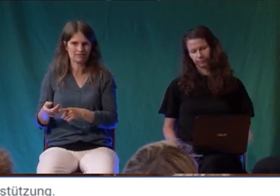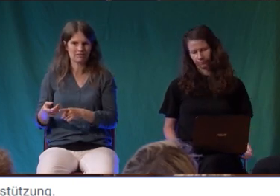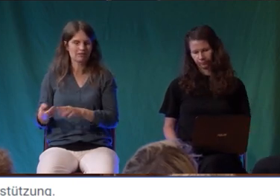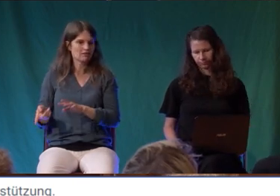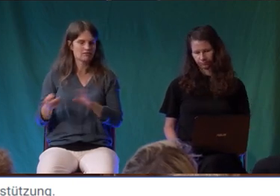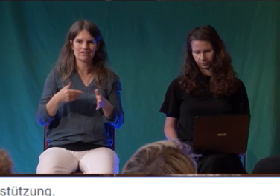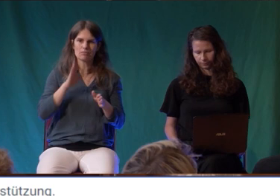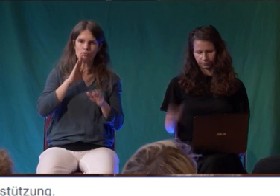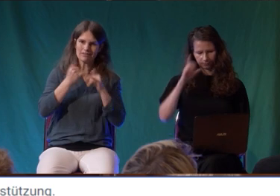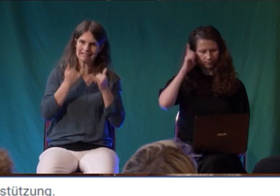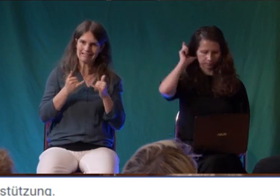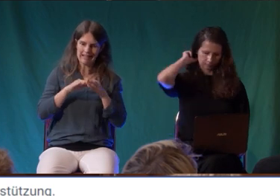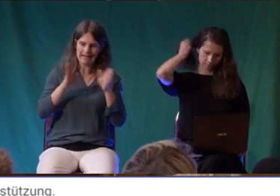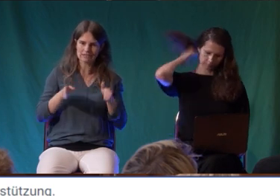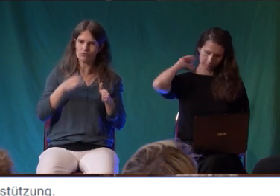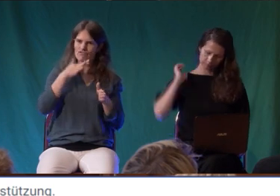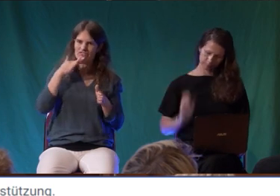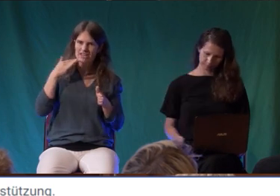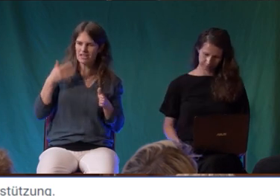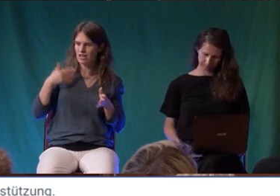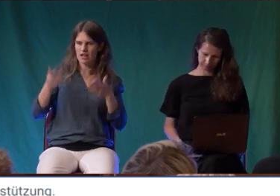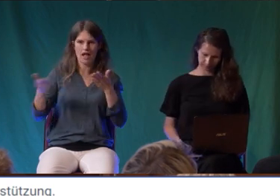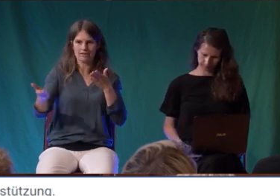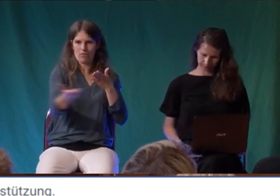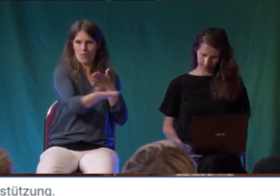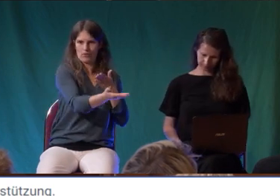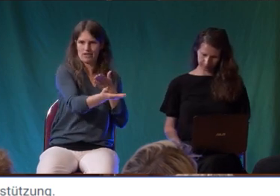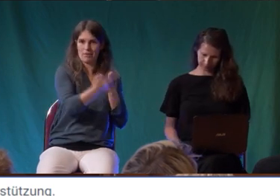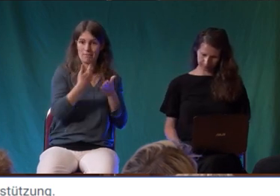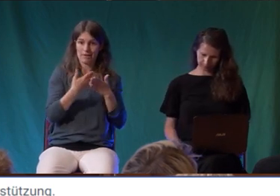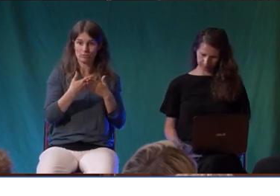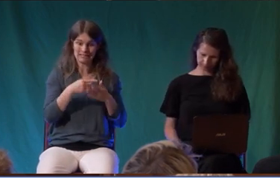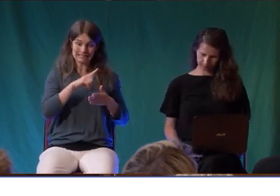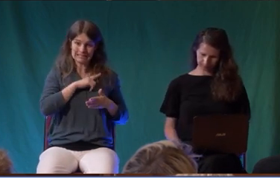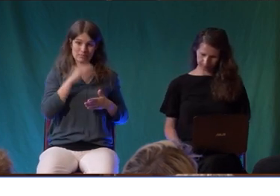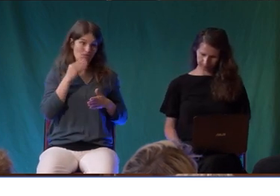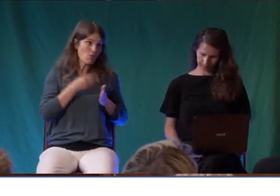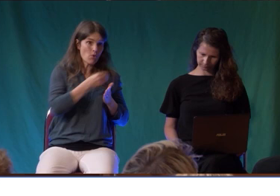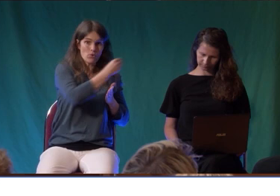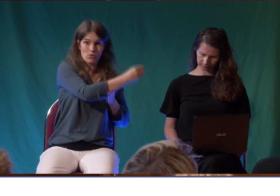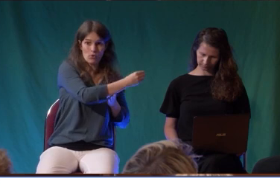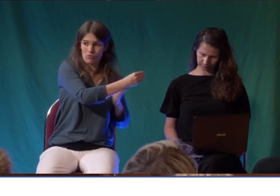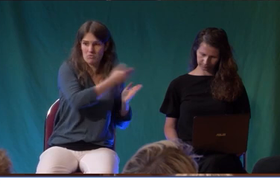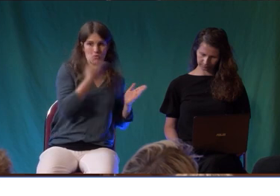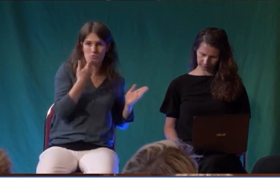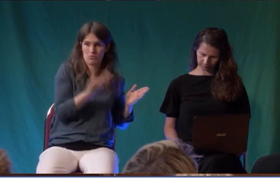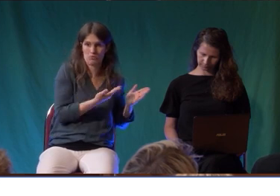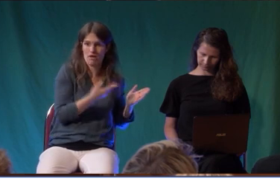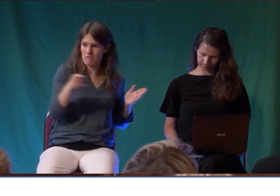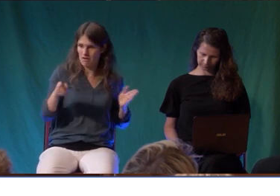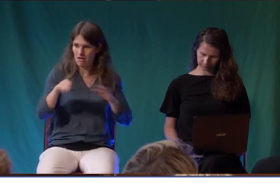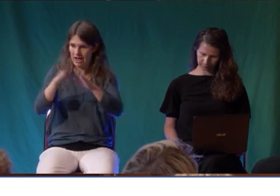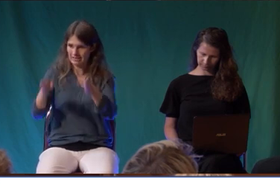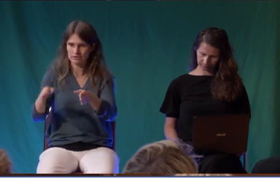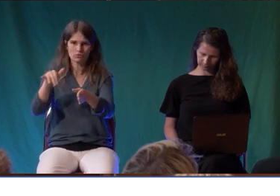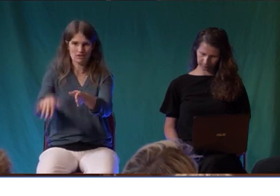sehr viel Service und Dienstleistung anbietet die man aber wenn man in einer eigenen Wohnung hat eigentlich nicht so in Anspruch nehmen kann und wo man sich